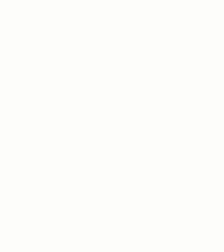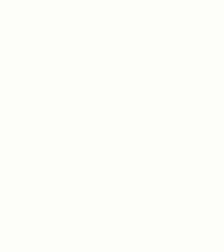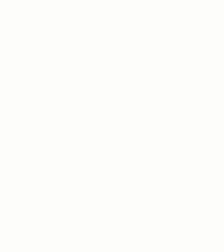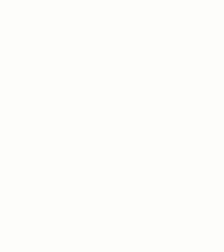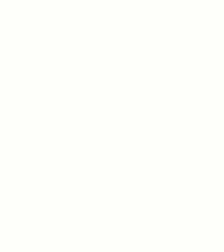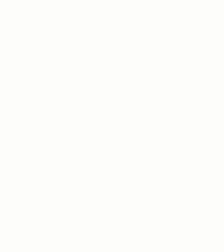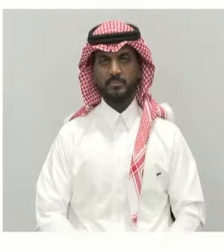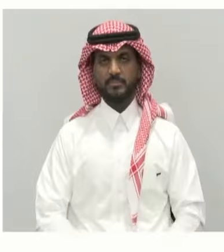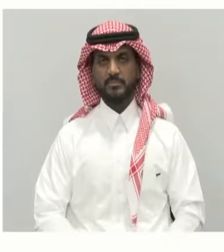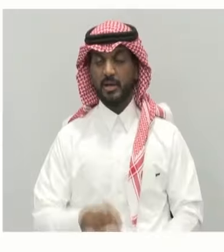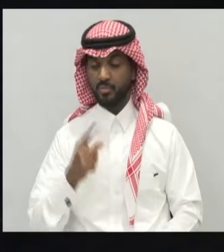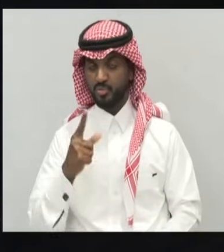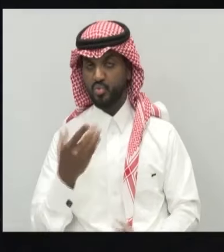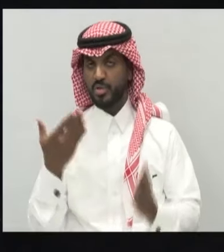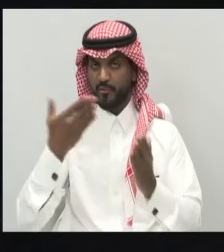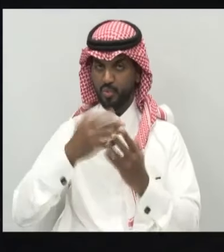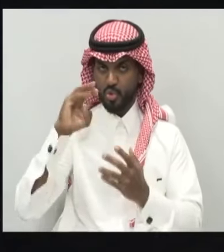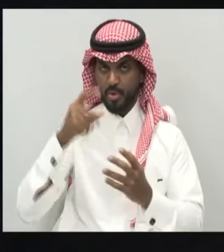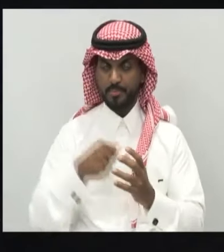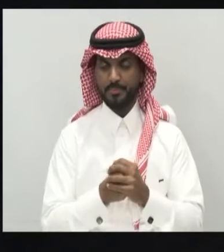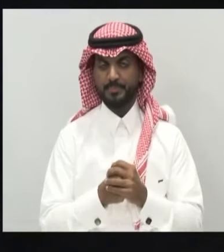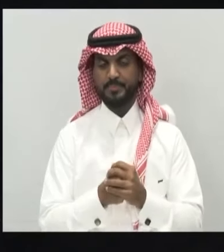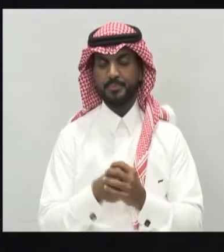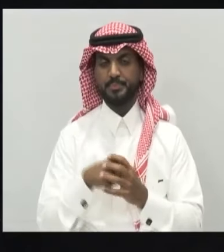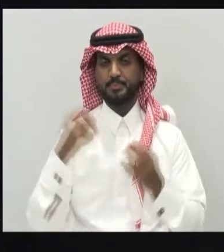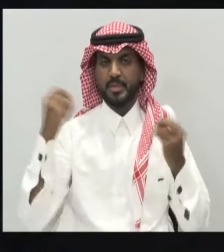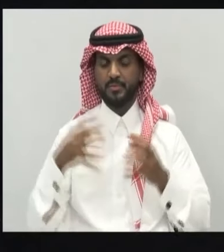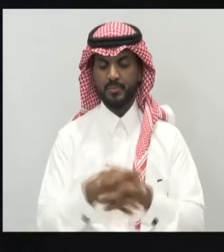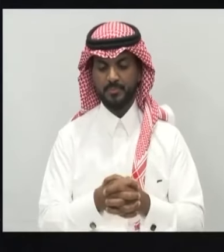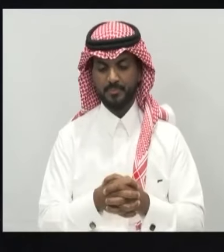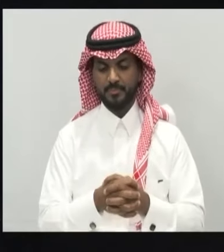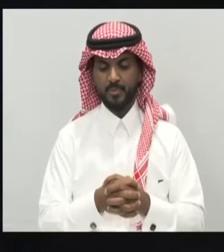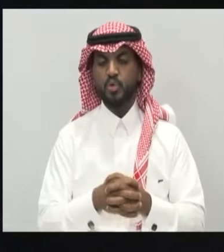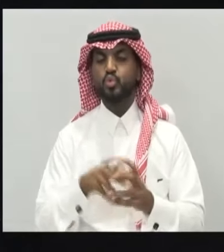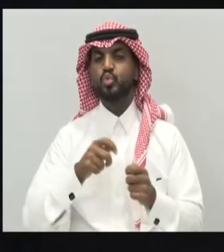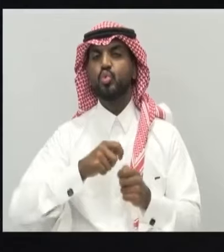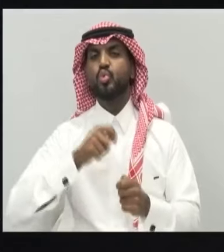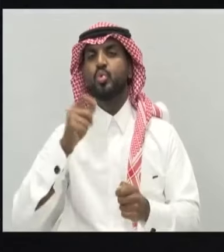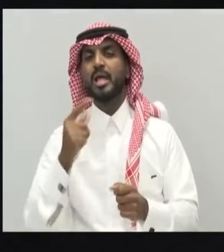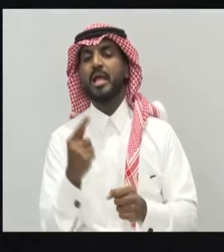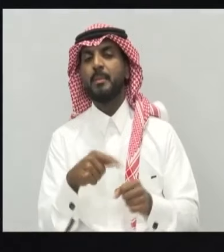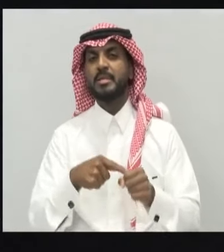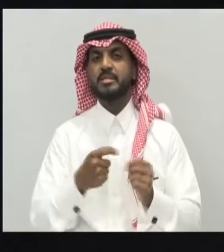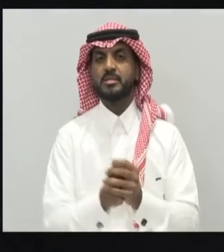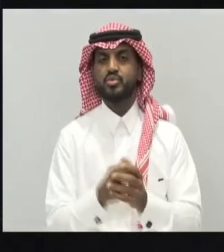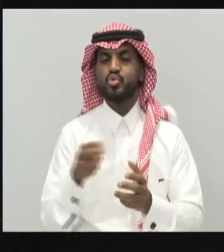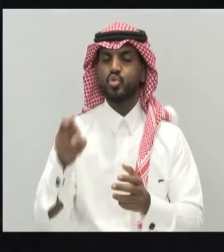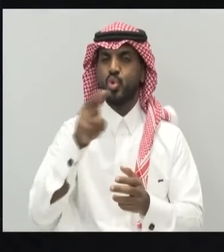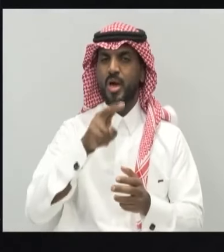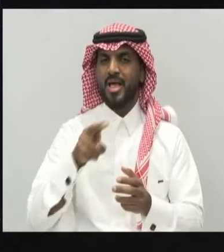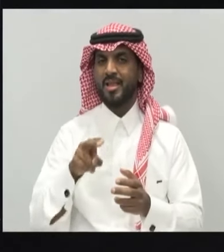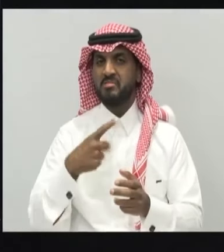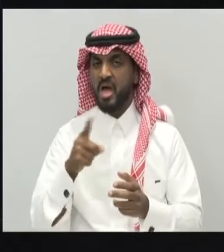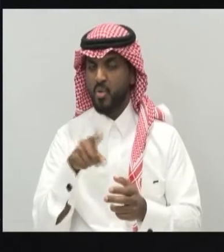ها يا مبدعين وصلتوا للاجابه بارك الله فيكم طول قلم الرصاص انا بسالكم وقولو لي نعم ام